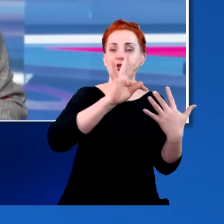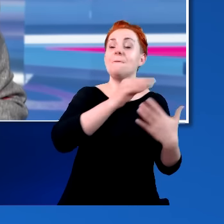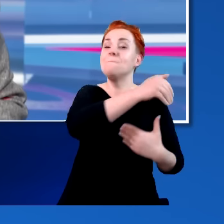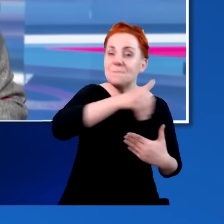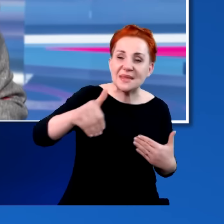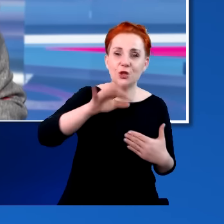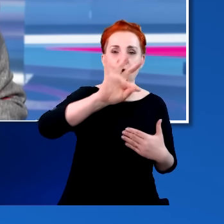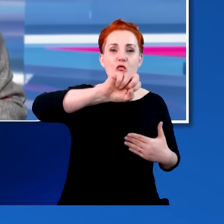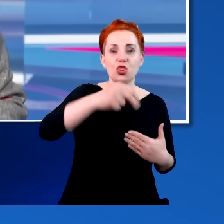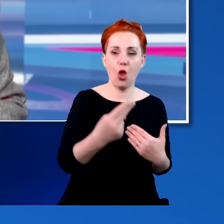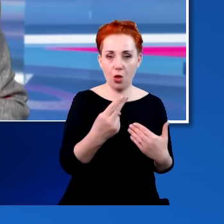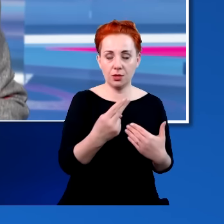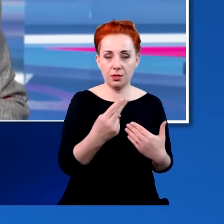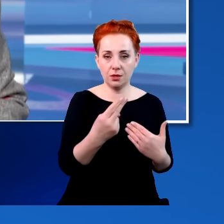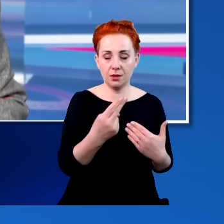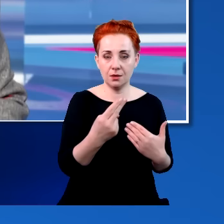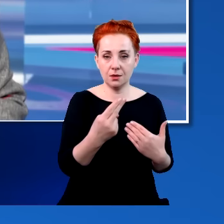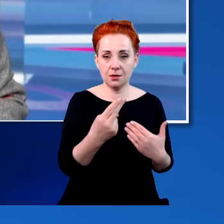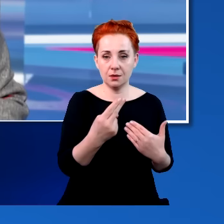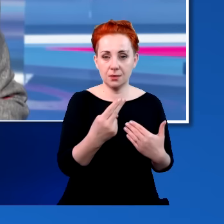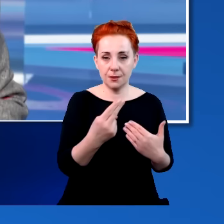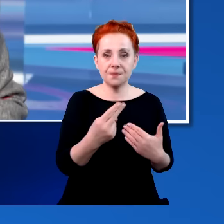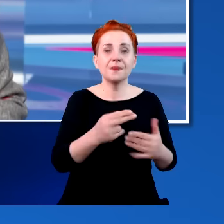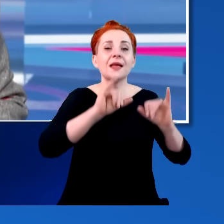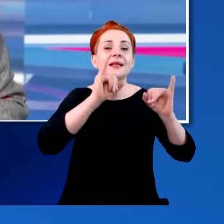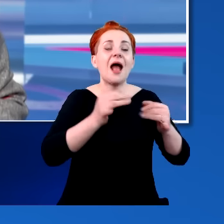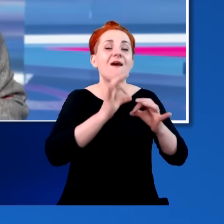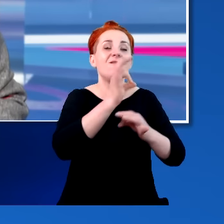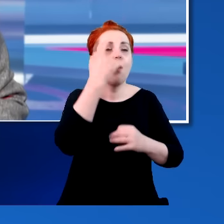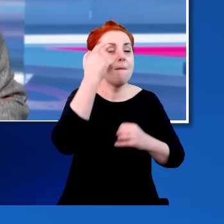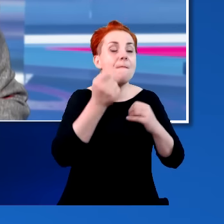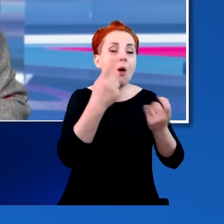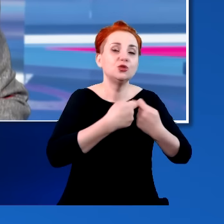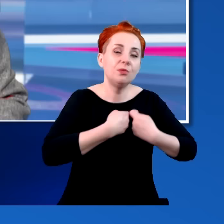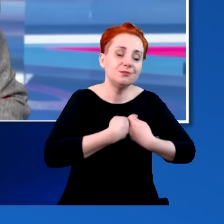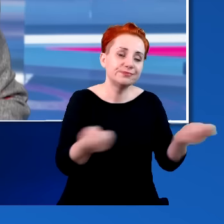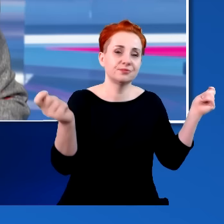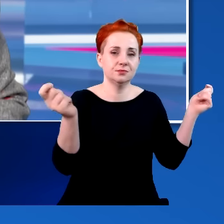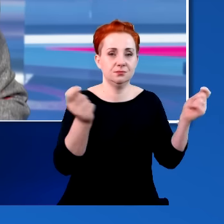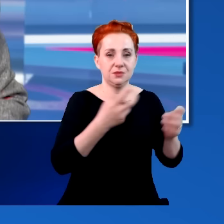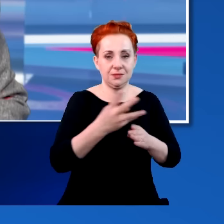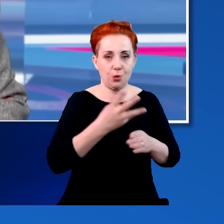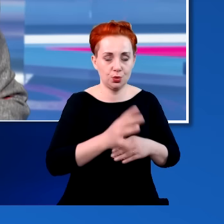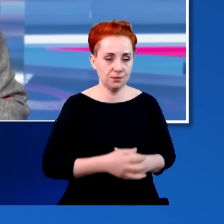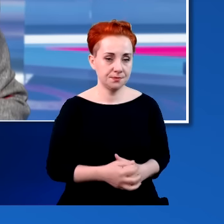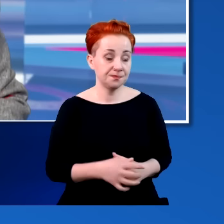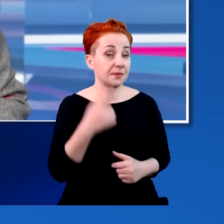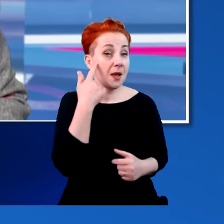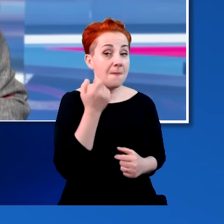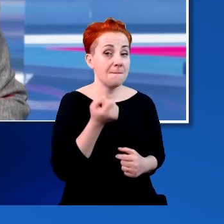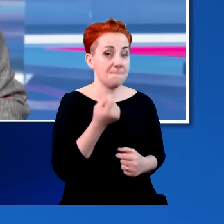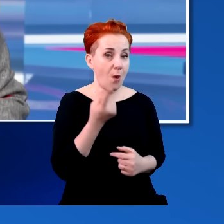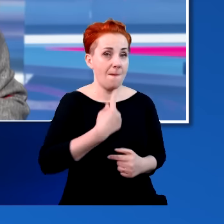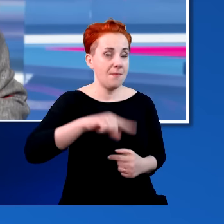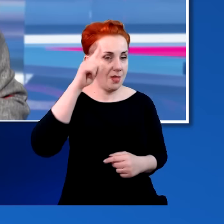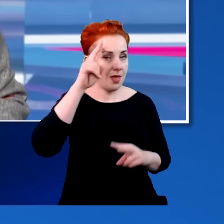9 milionów ton nadwyżki w tym momencie. Tak, no, więc jaki jest państwa pomysł? Pomysł jest taki, że rozważana